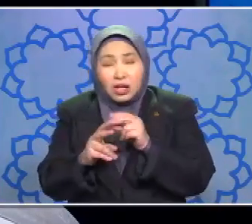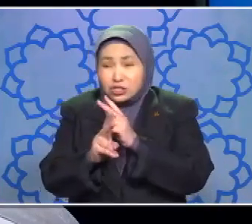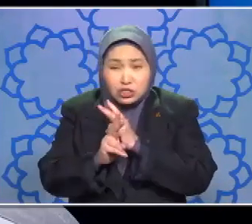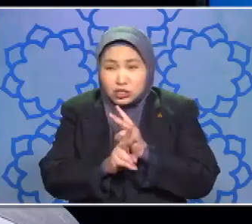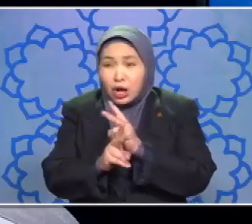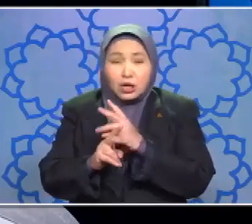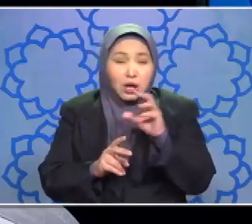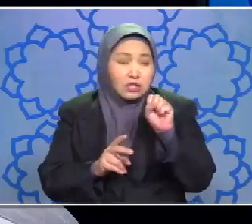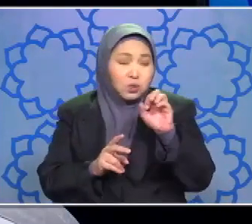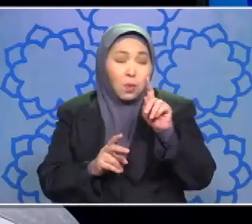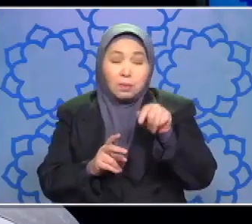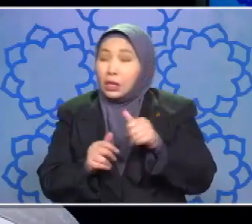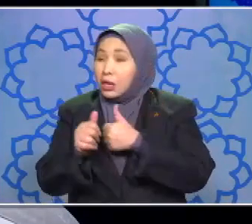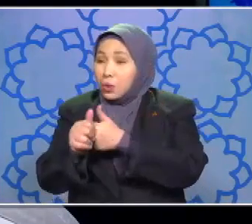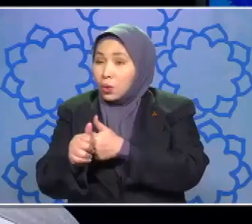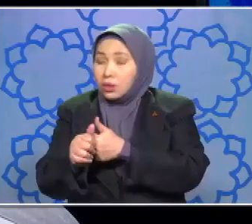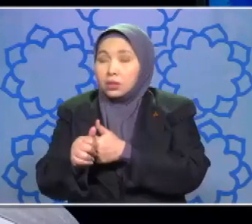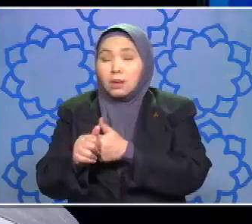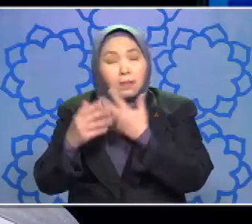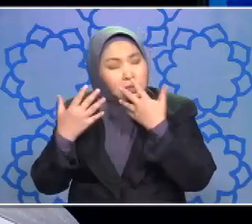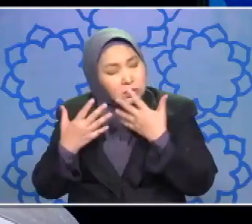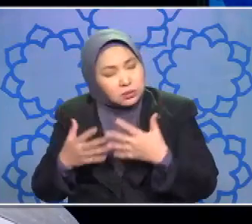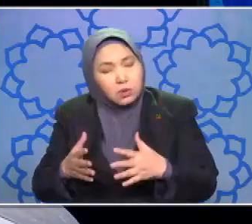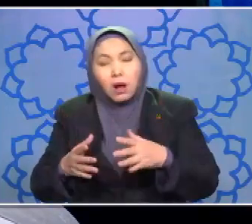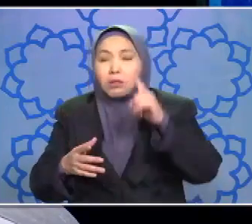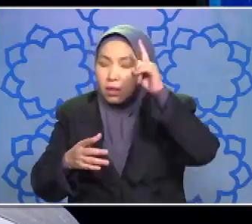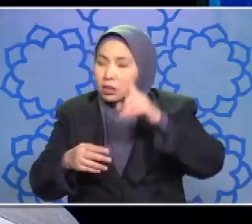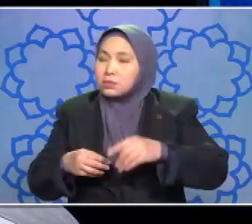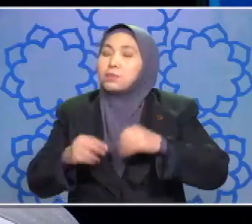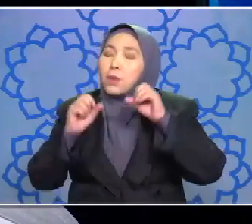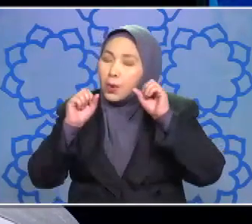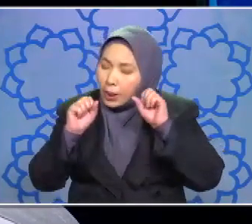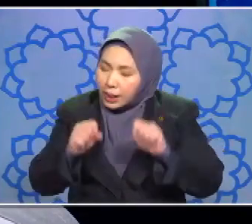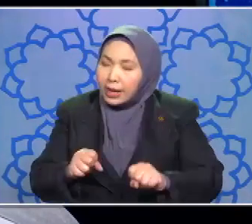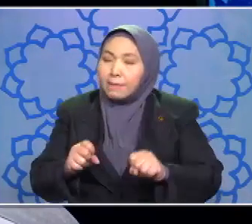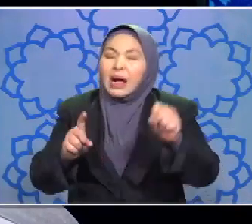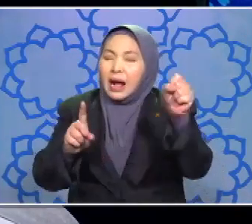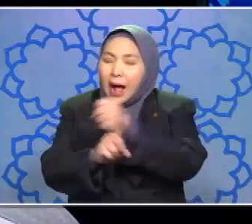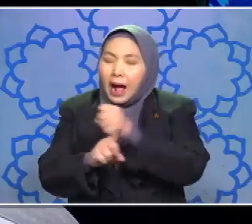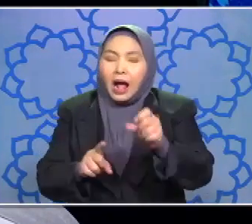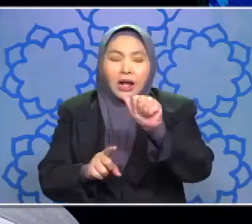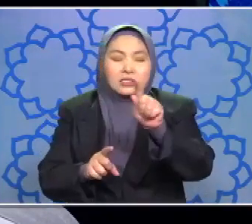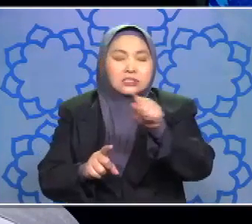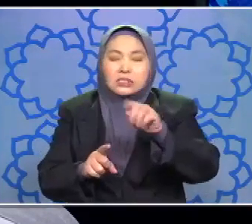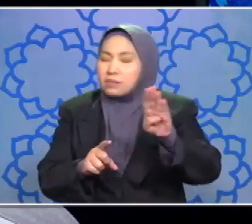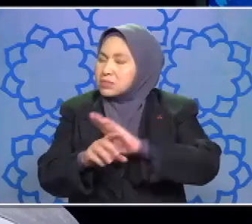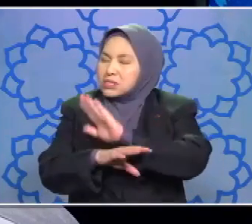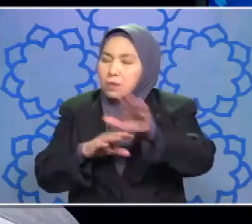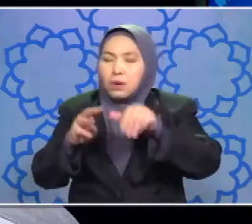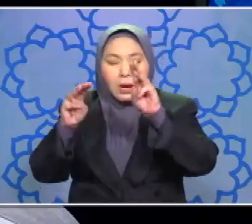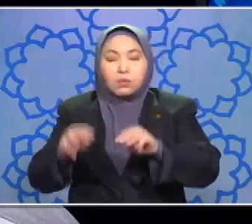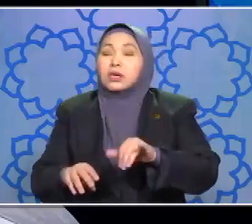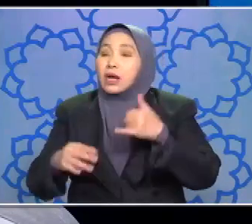jaga SOP ikut apa sebagainya, lepas tu Allah masih lagi, Allah boleh denda, boleh mengazab seluruh manusia yang ada.